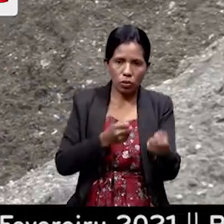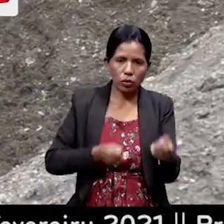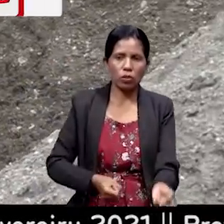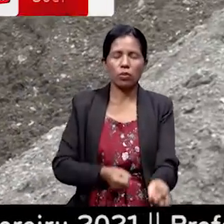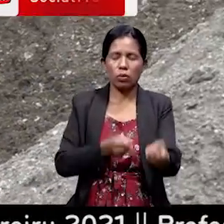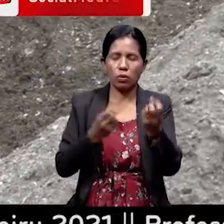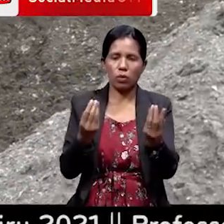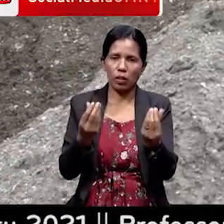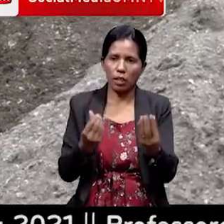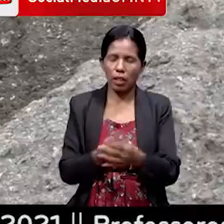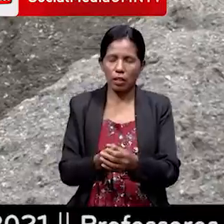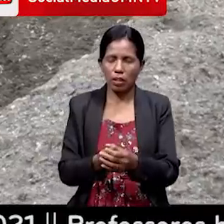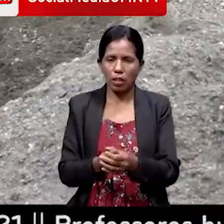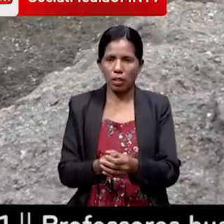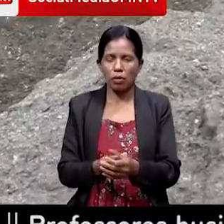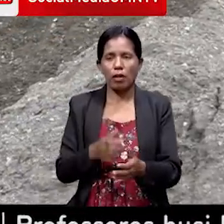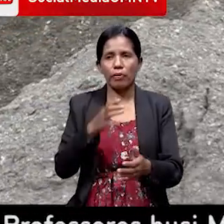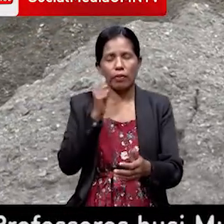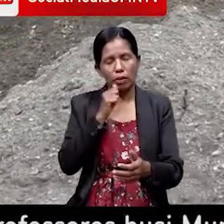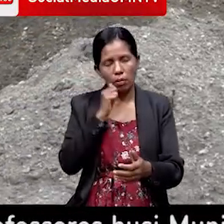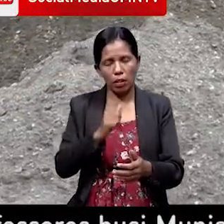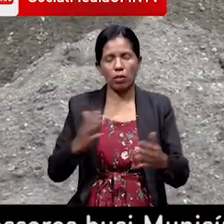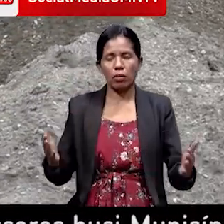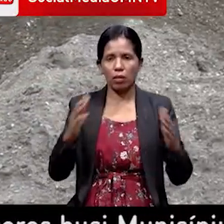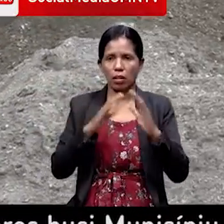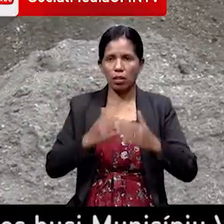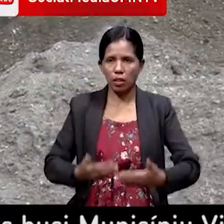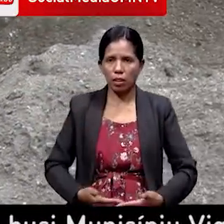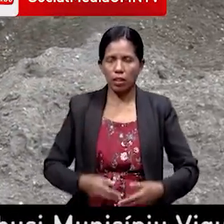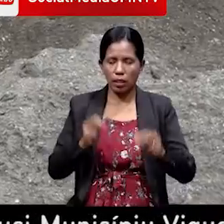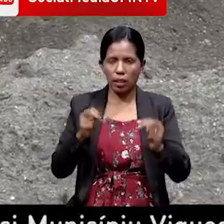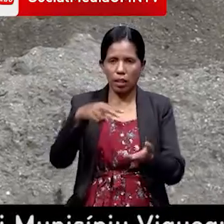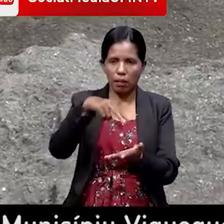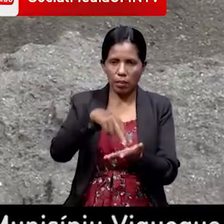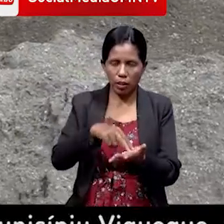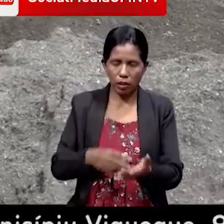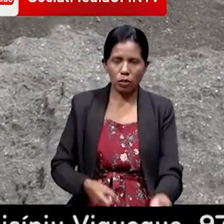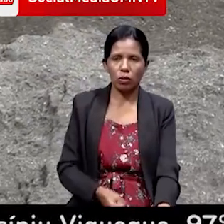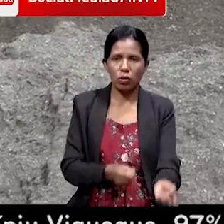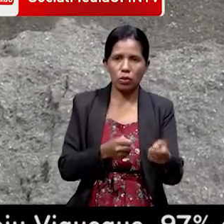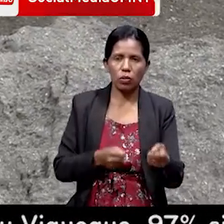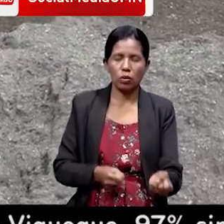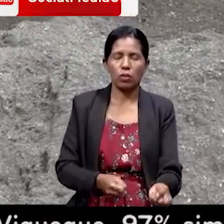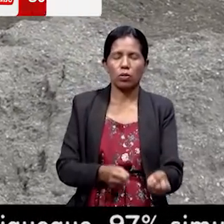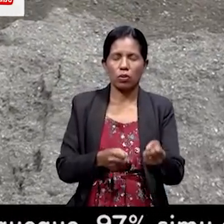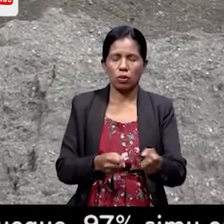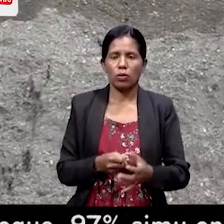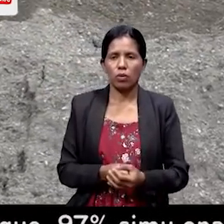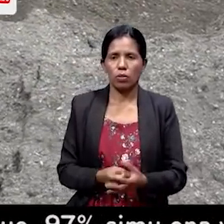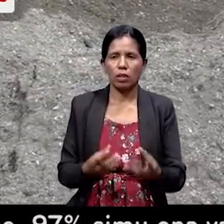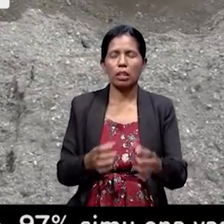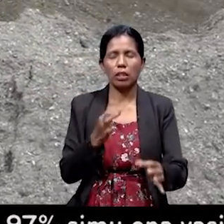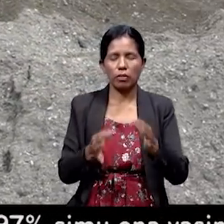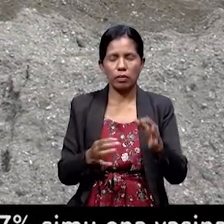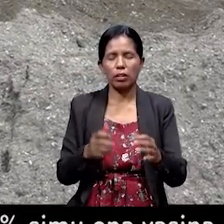inam balu ho kondisaun isin rua obrigia tengki hamrik meti hodi sur rai henek maske konsidera servisu ne